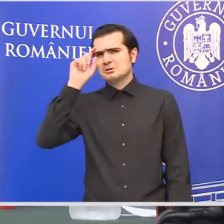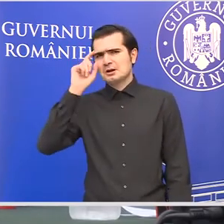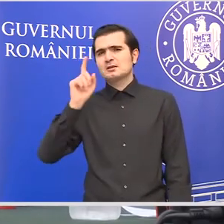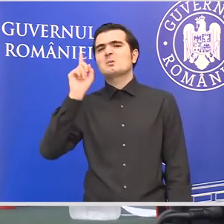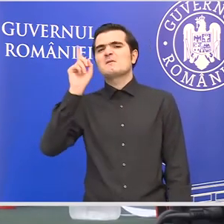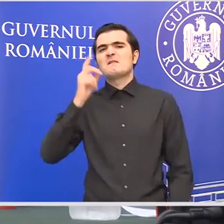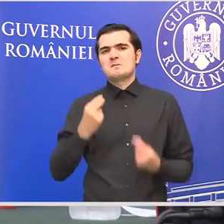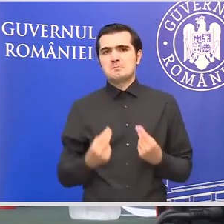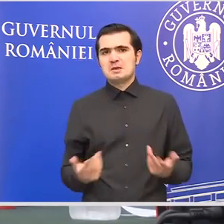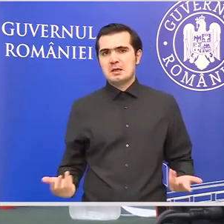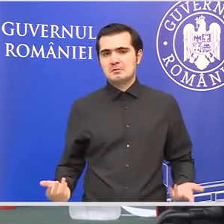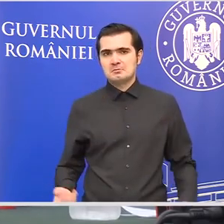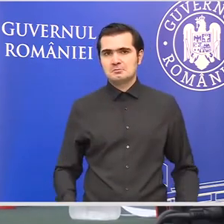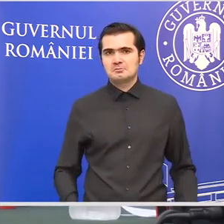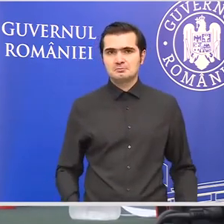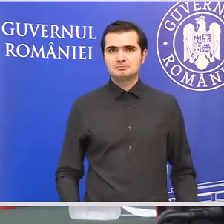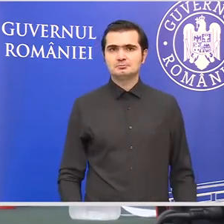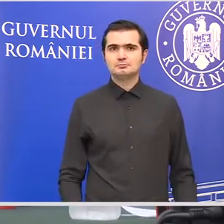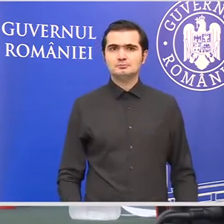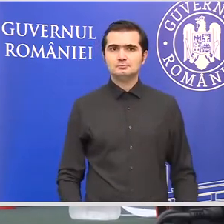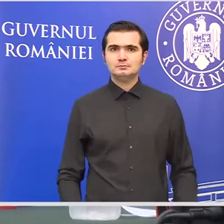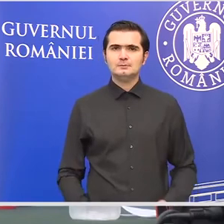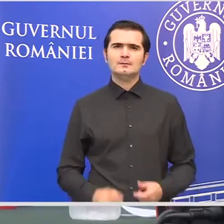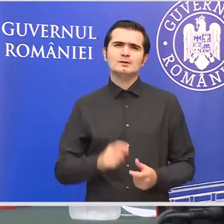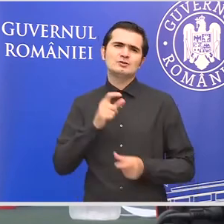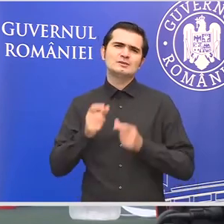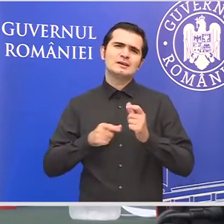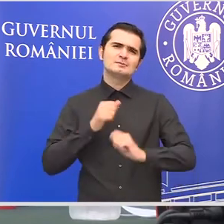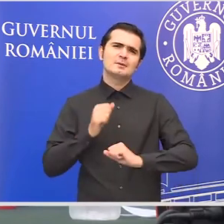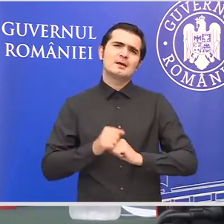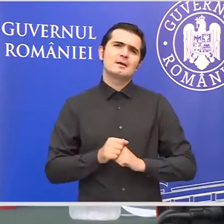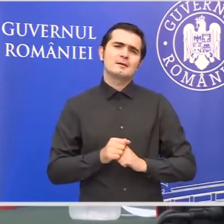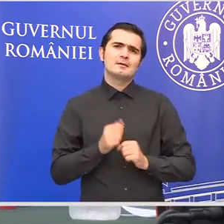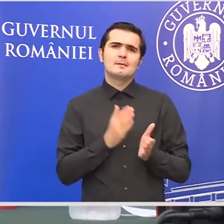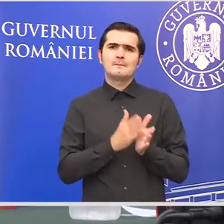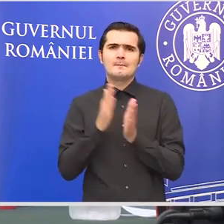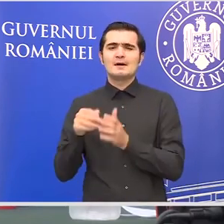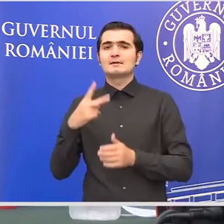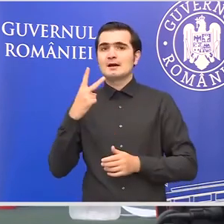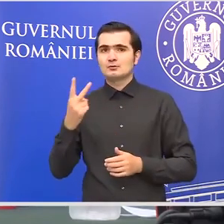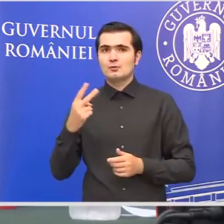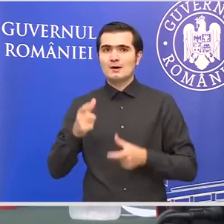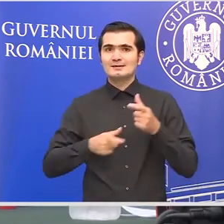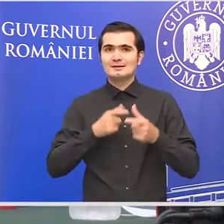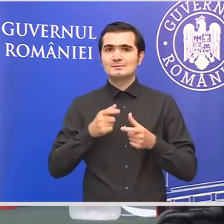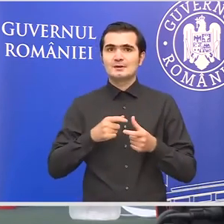una foarte bună. Iar referitor la partea a doua, cu scenariile?